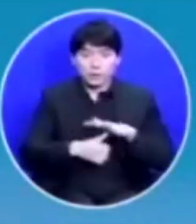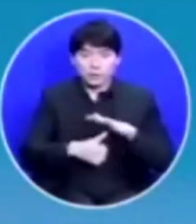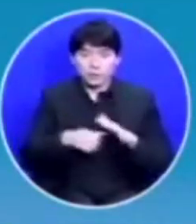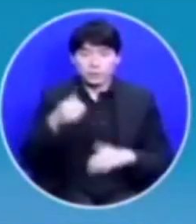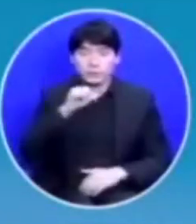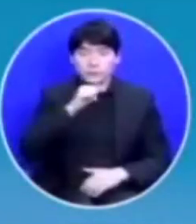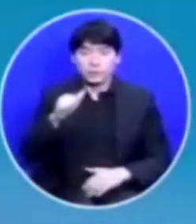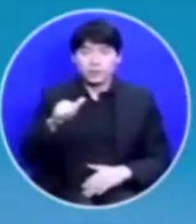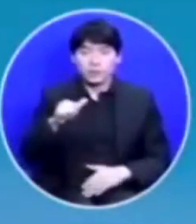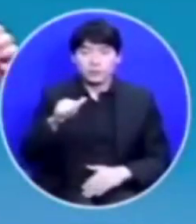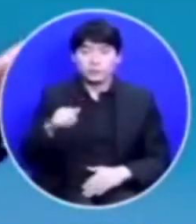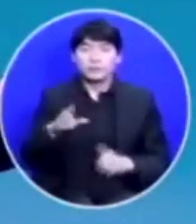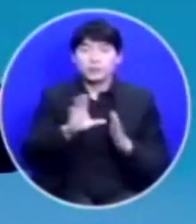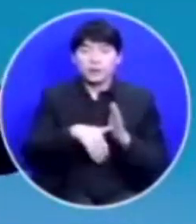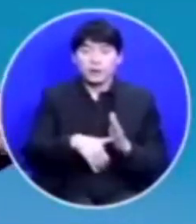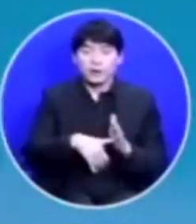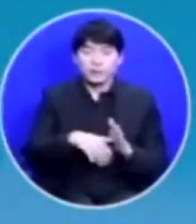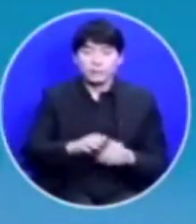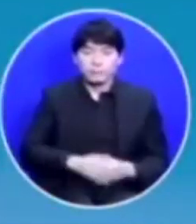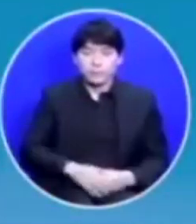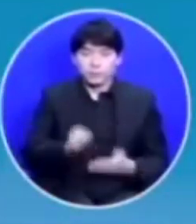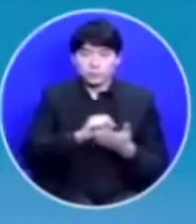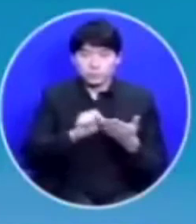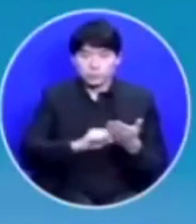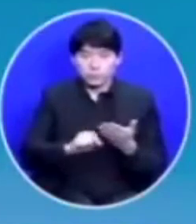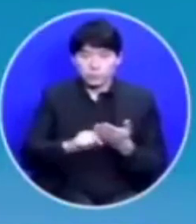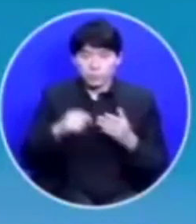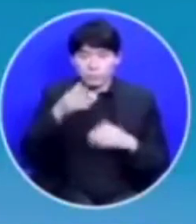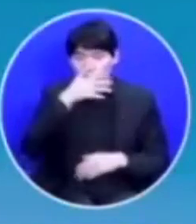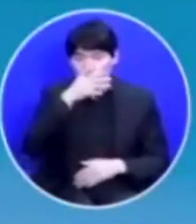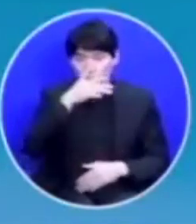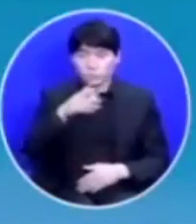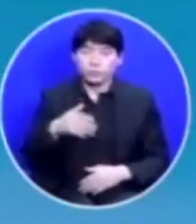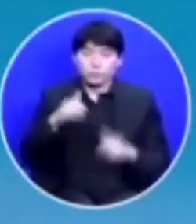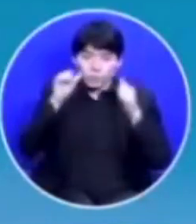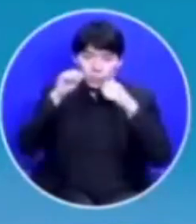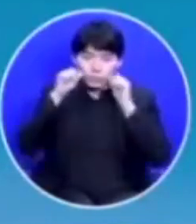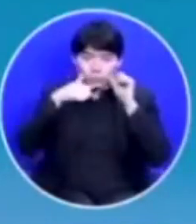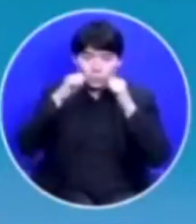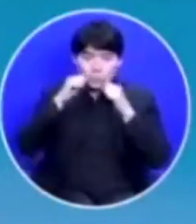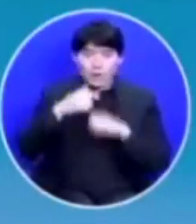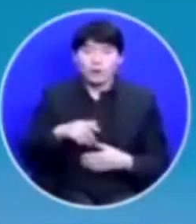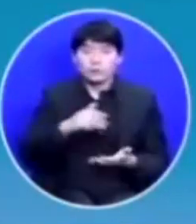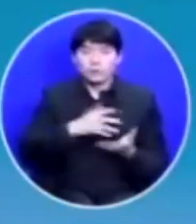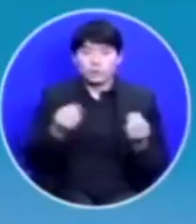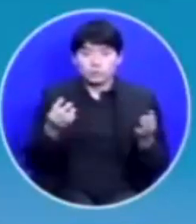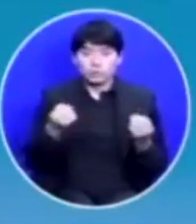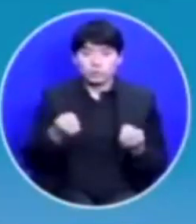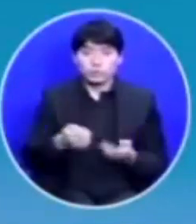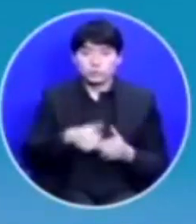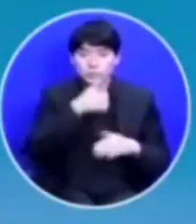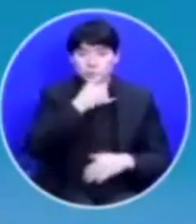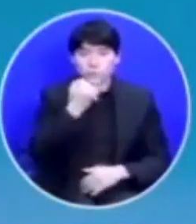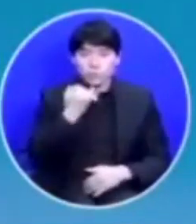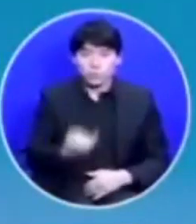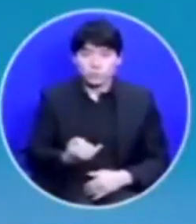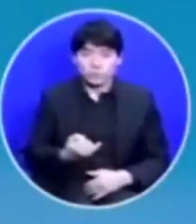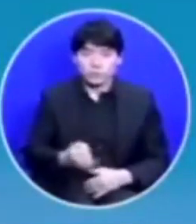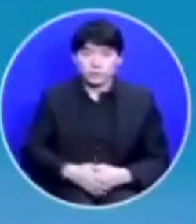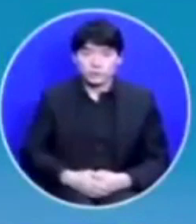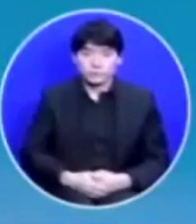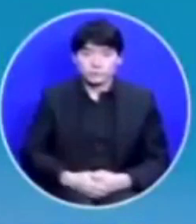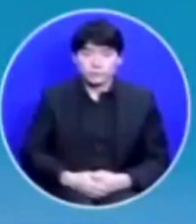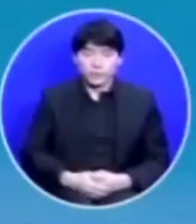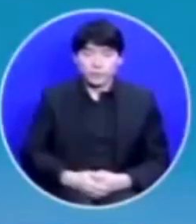그를 일지 못해서 멍청한 아이라고 학교에서 따돌림을 받았어요 산수는 항상 낙제 에 단념 선생님으로부터 늘